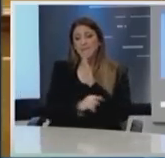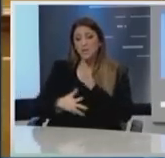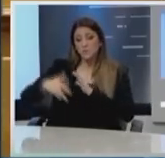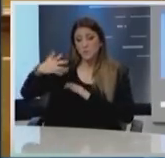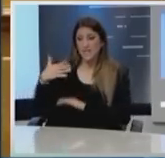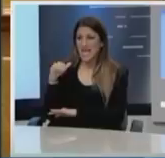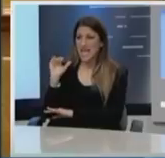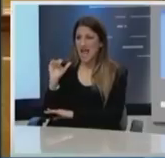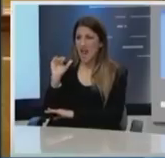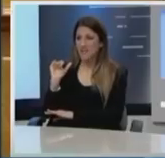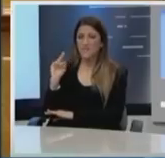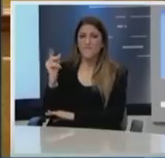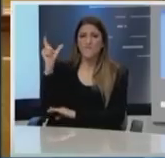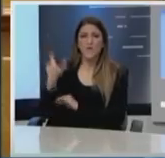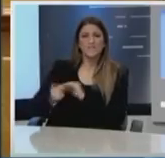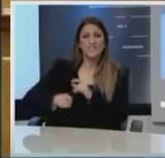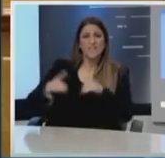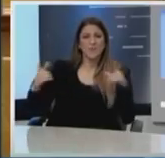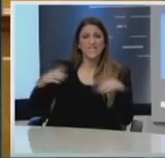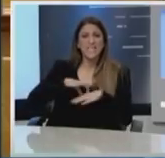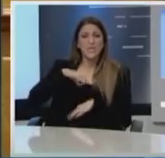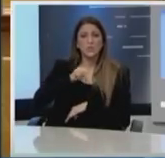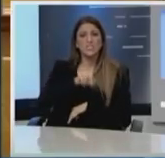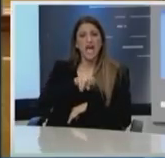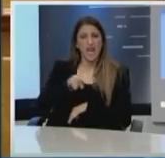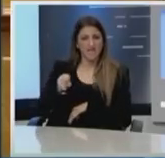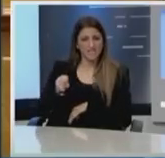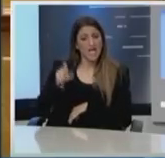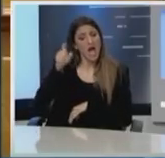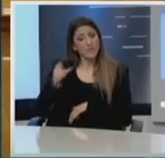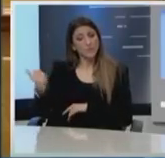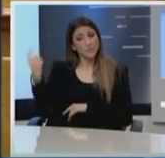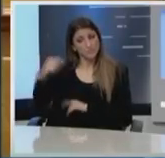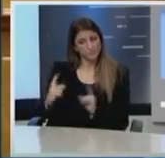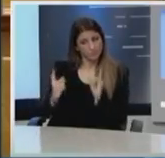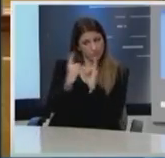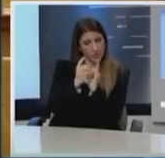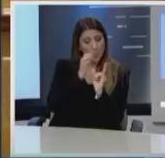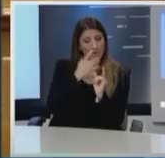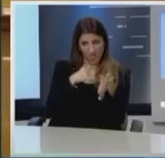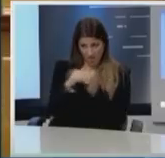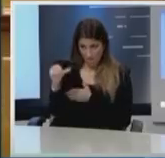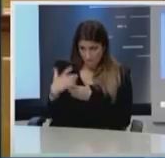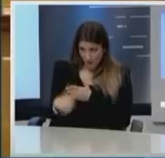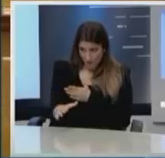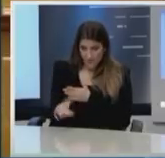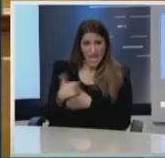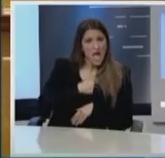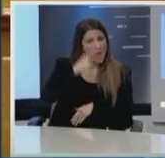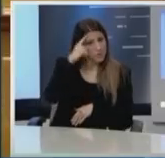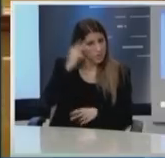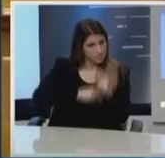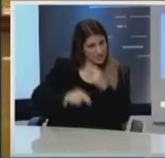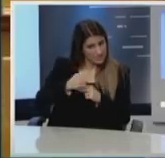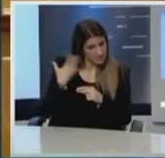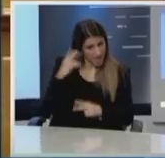υποψήφιος βουλευτής της Νέας Δημοκρατίας, να του πει ακριβώς, ήτανε, το διαγράψατε? Εγώ ξέρω ότι ψήφισε και στις